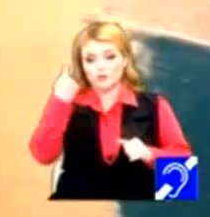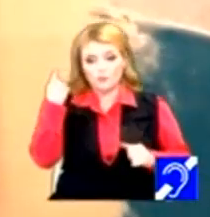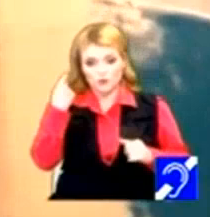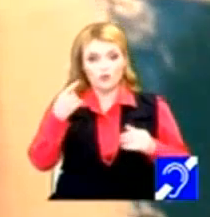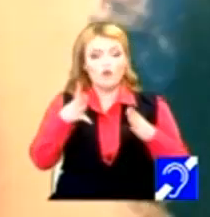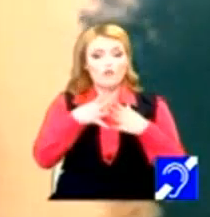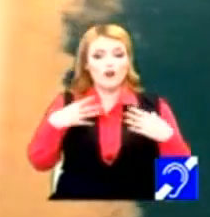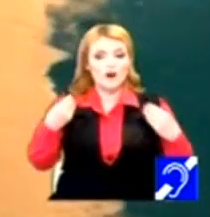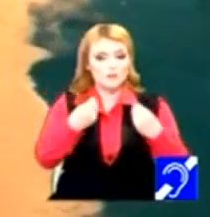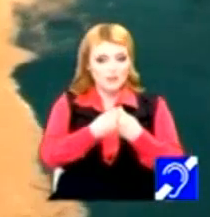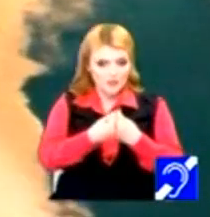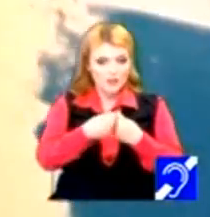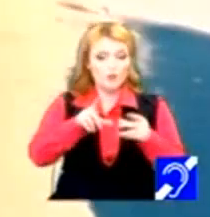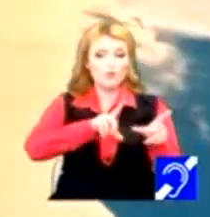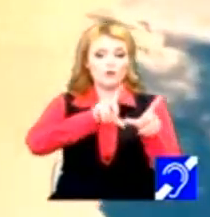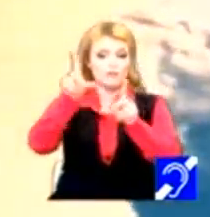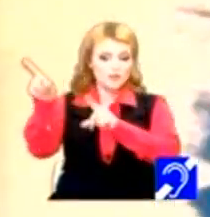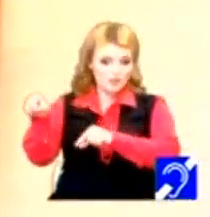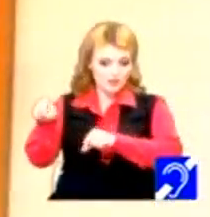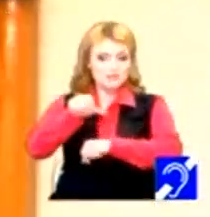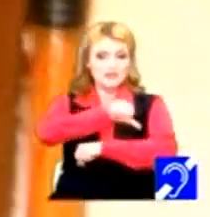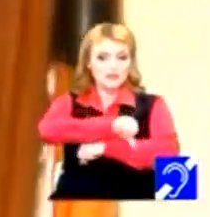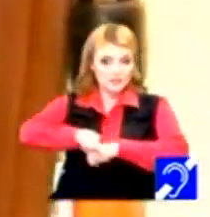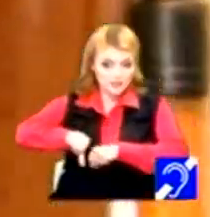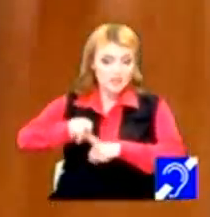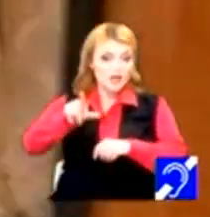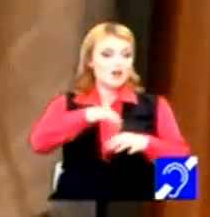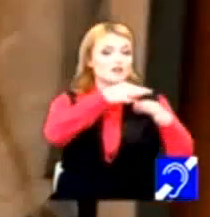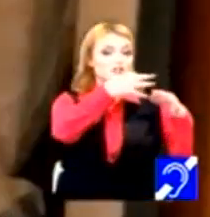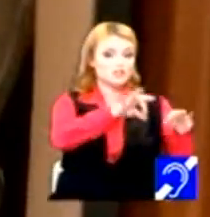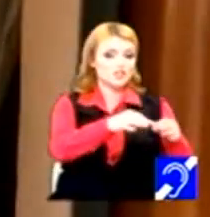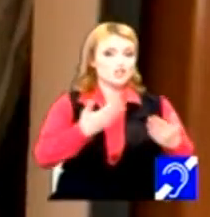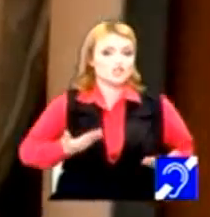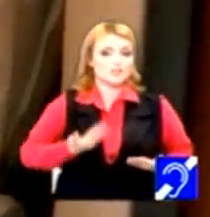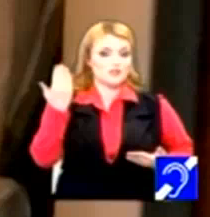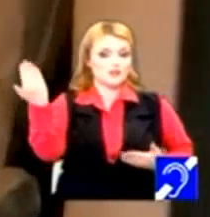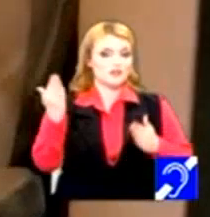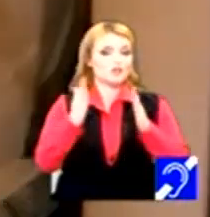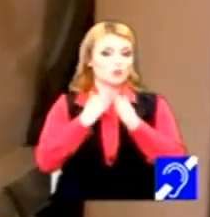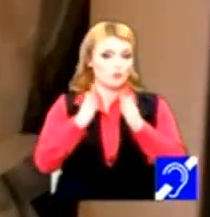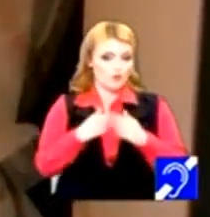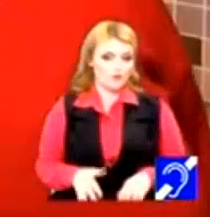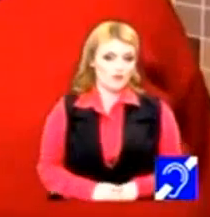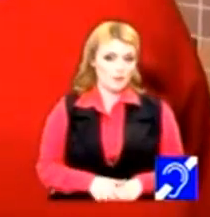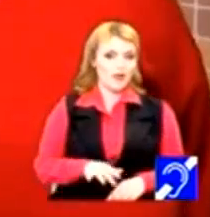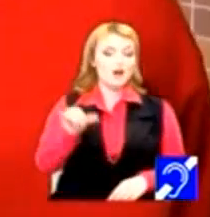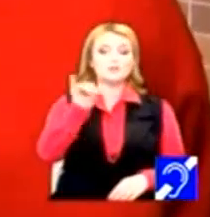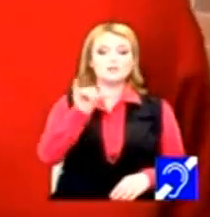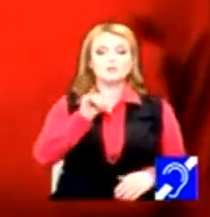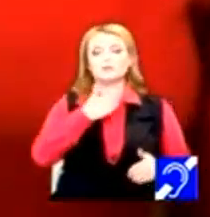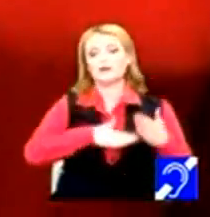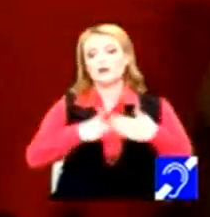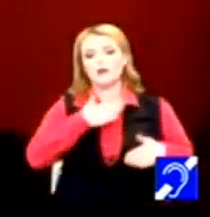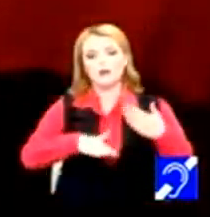a emigrat și le-a permis să locuiască în casa lor. Sâmbetele sunt zile de sărbătoare pentru ea, pentru că o vizitează voluntarii de la